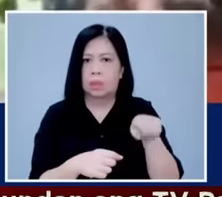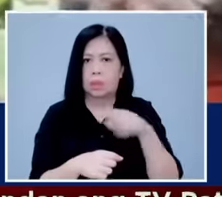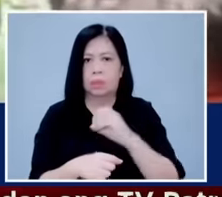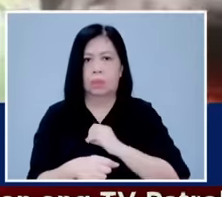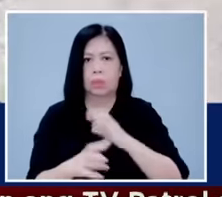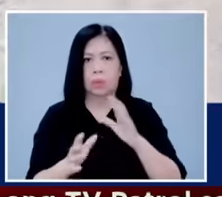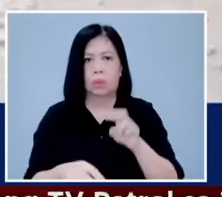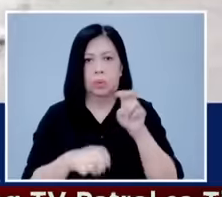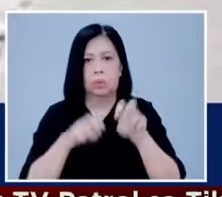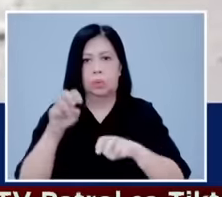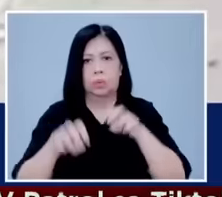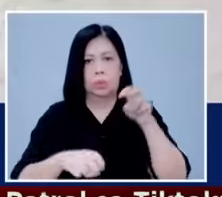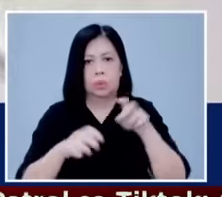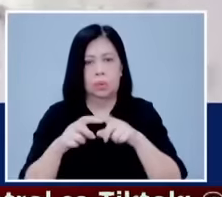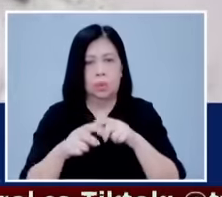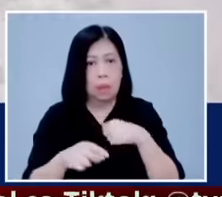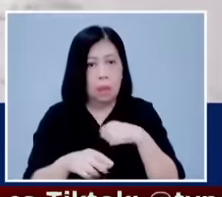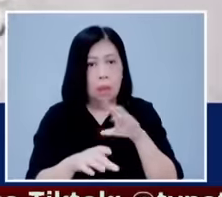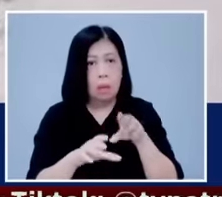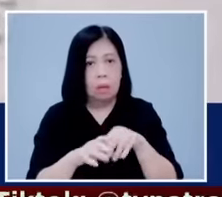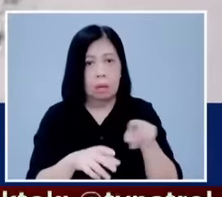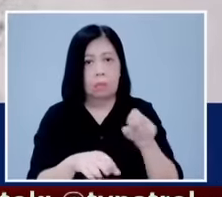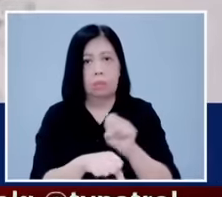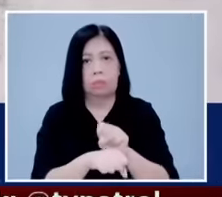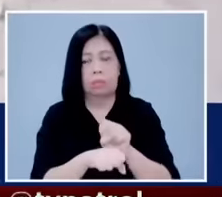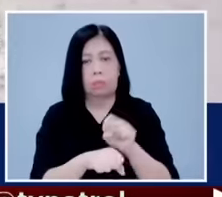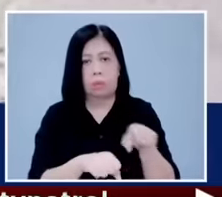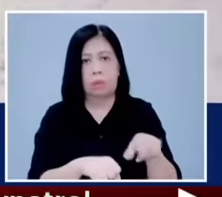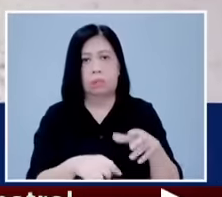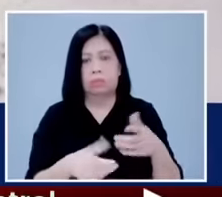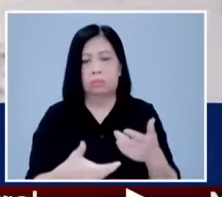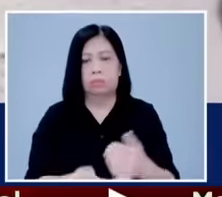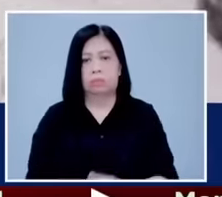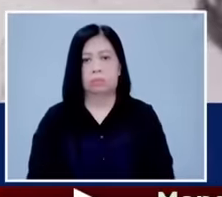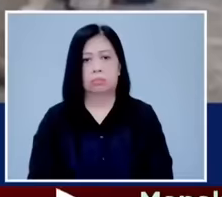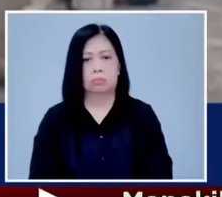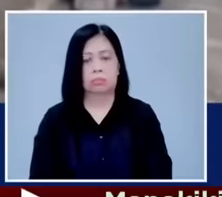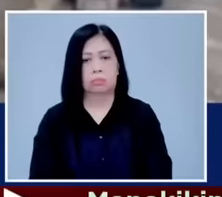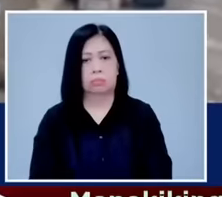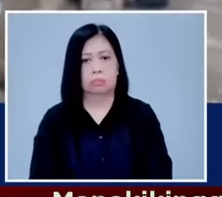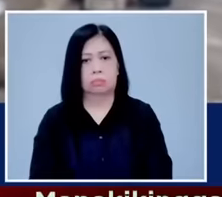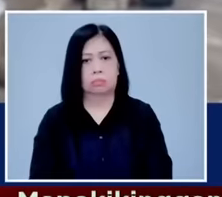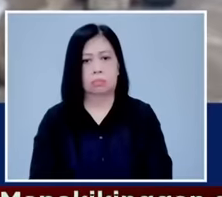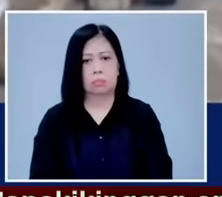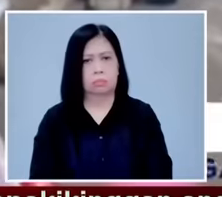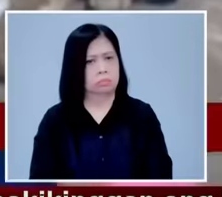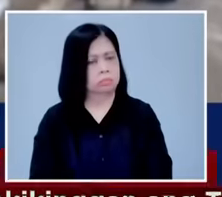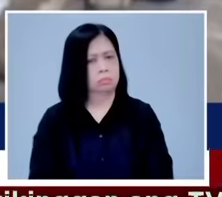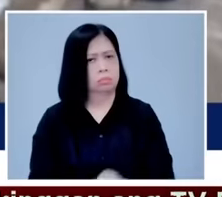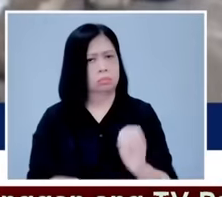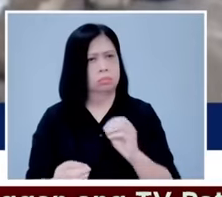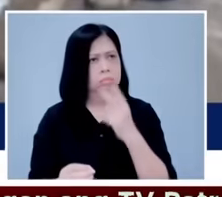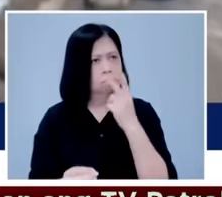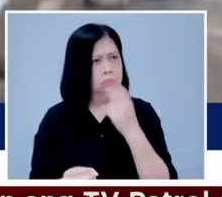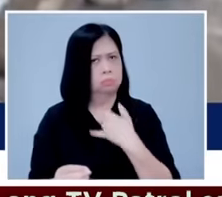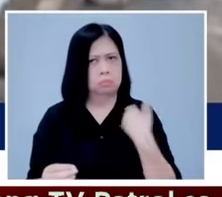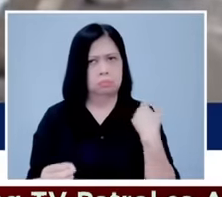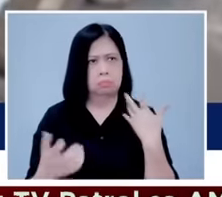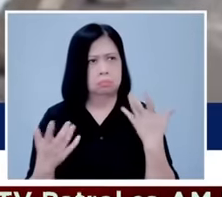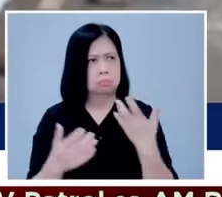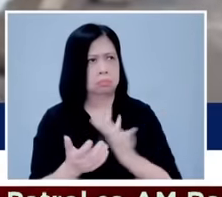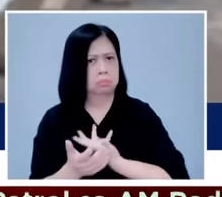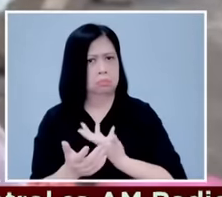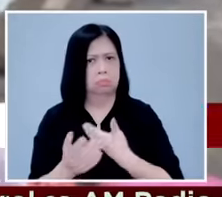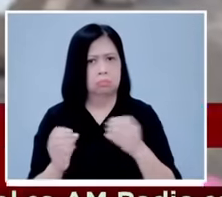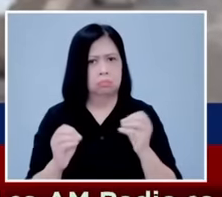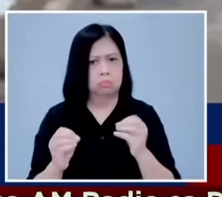ng peryahan na sangkot sa krimen ang ilan sa kanya mga empleyado. Wala mo yung mga alahas na kita man namin din, mga maratuan.